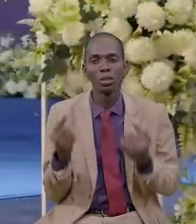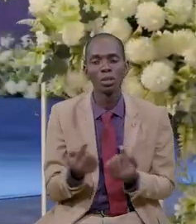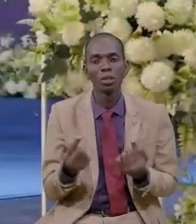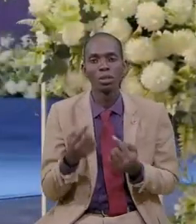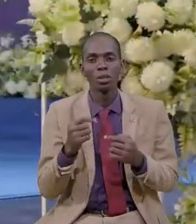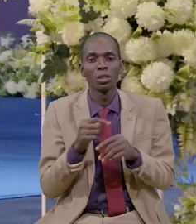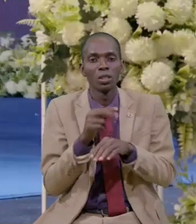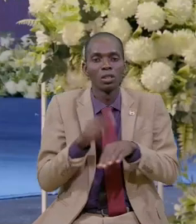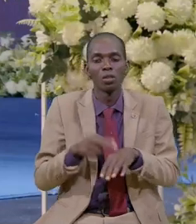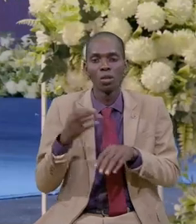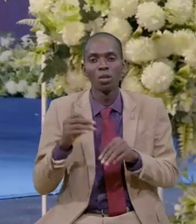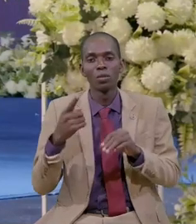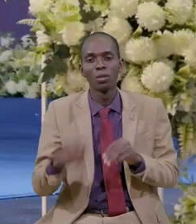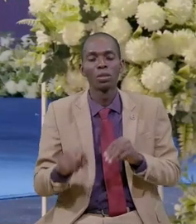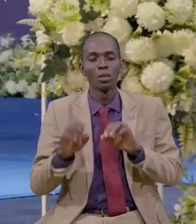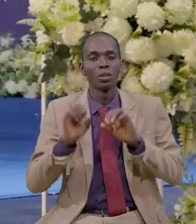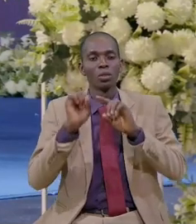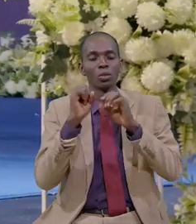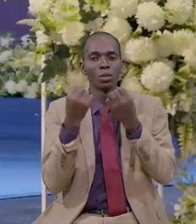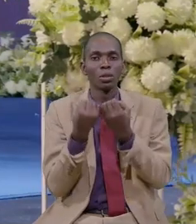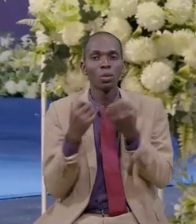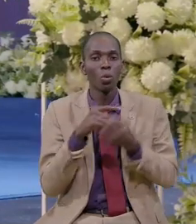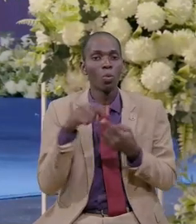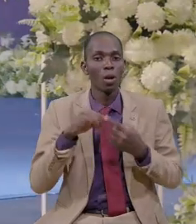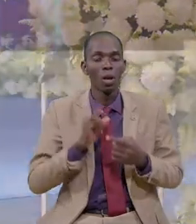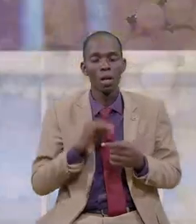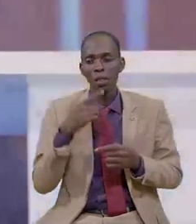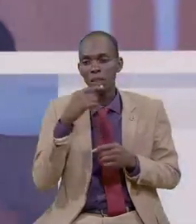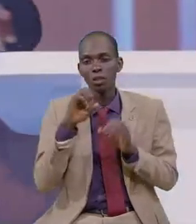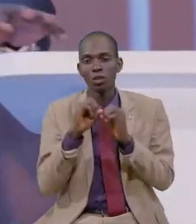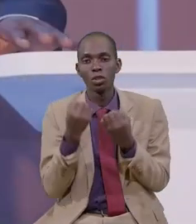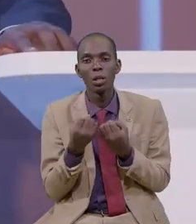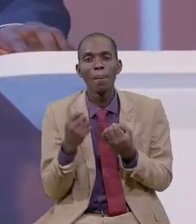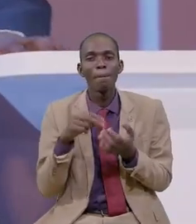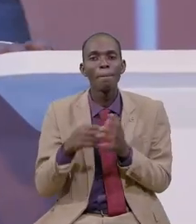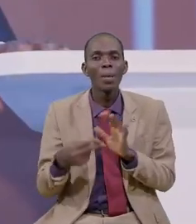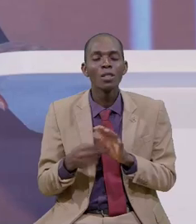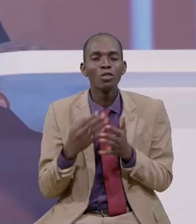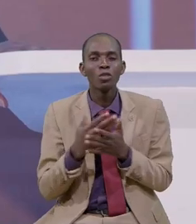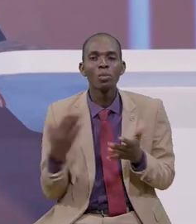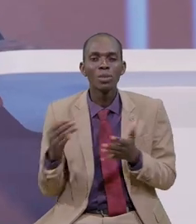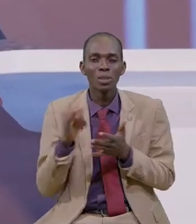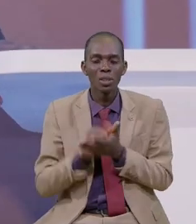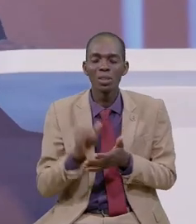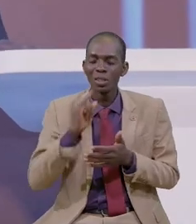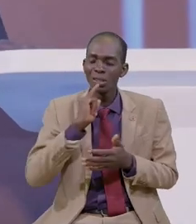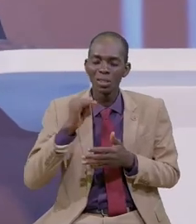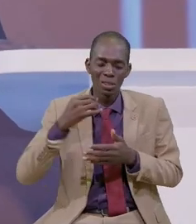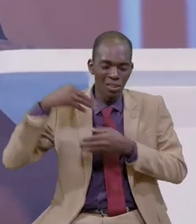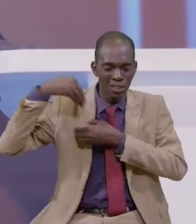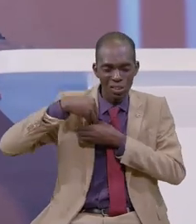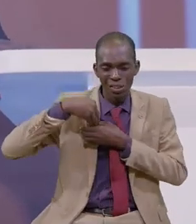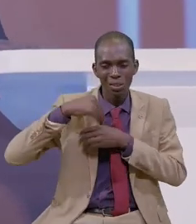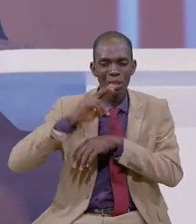de la société. Ce que je dis, société, cette chose est ancrée